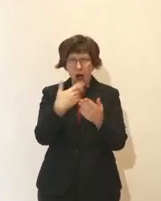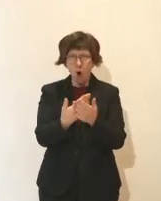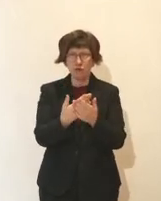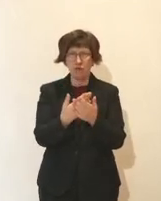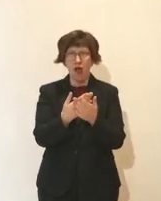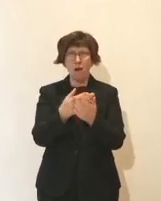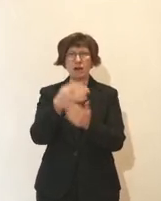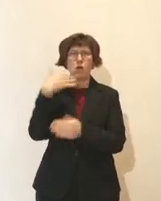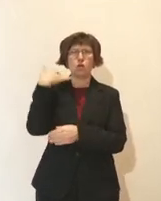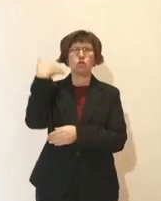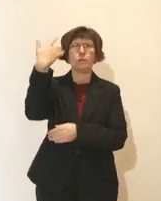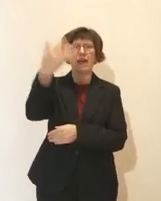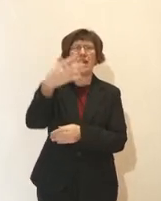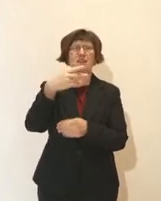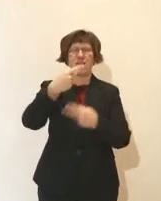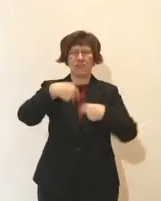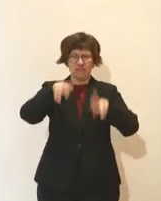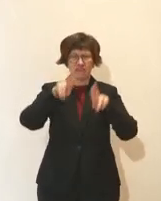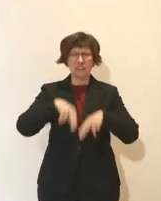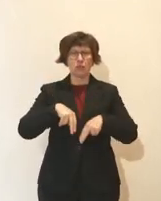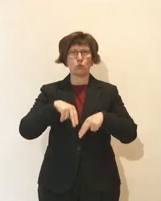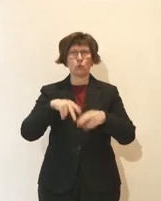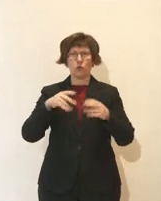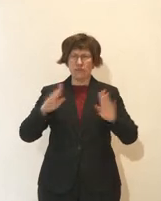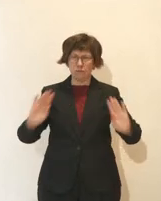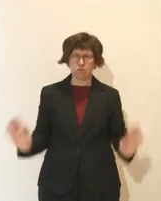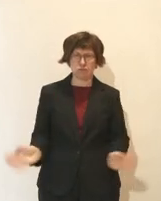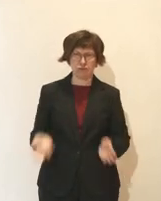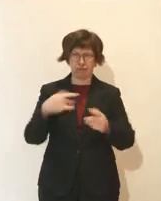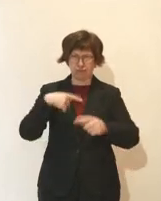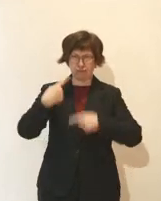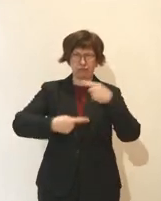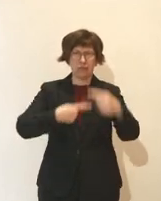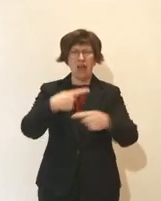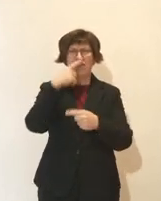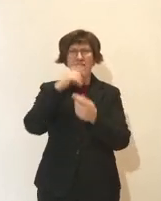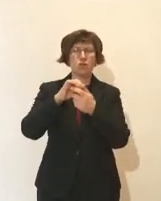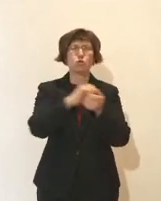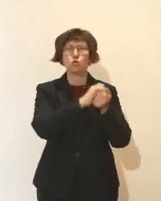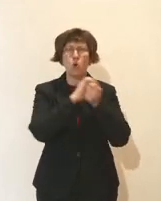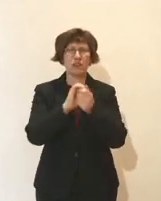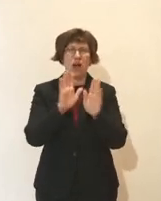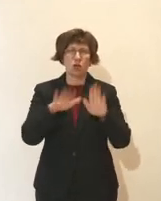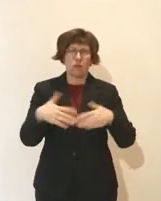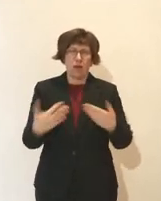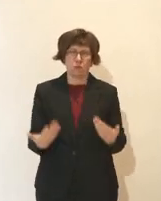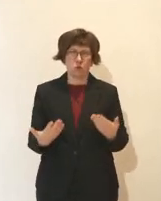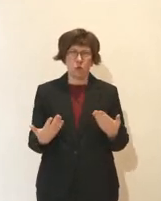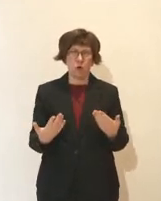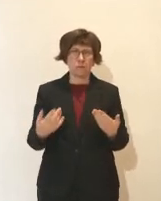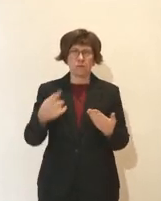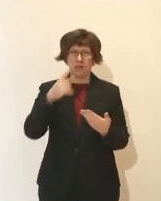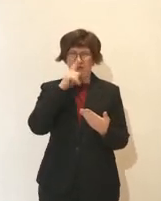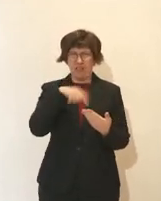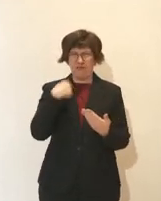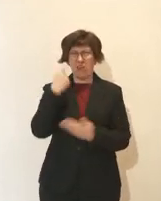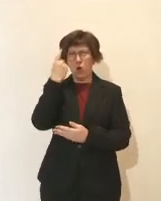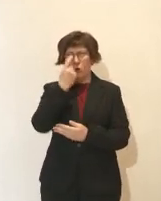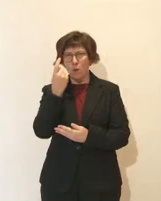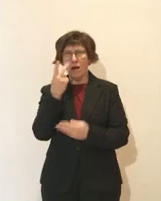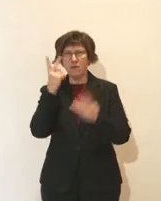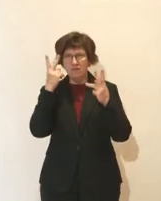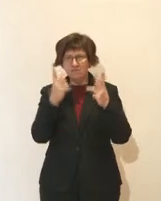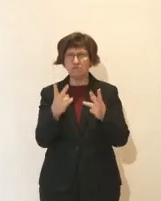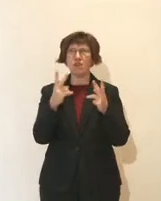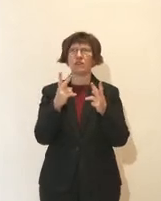später wieder hinzukriegen das land nach vorne zu bringen wenn es dann solidarisch bleibt wenn wir sorge tragen dafür dass